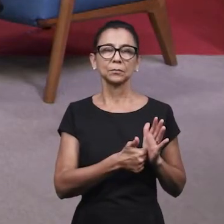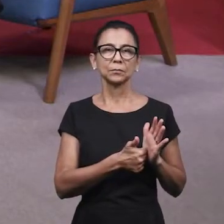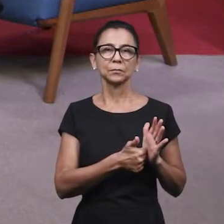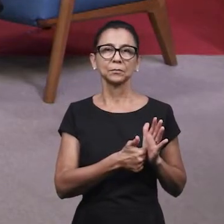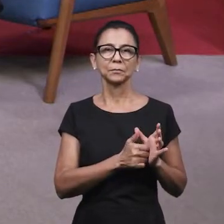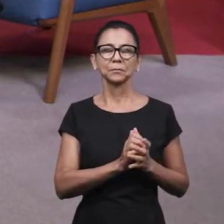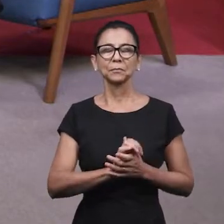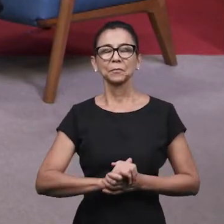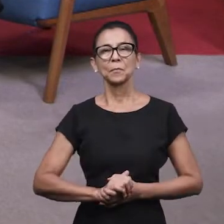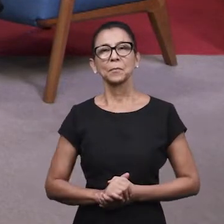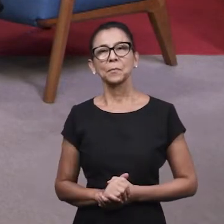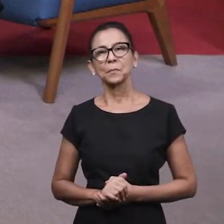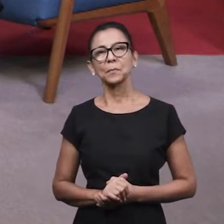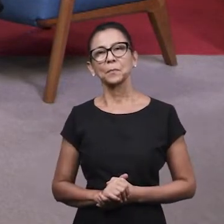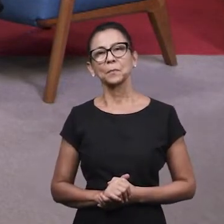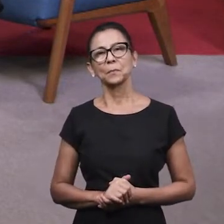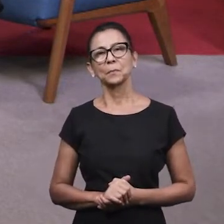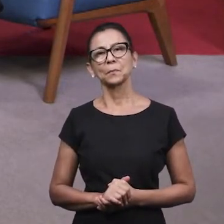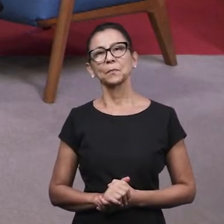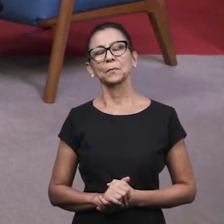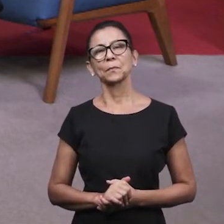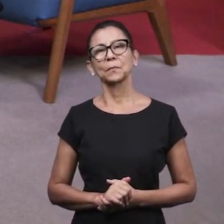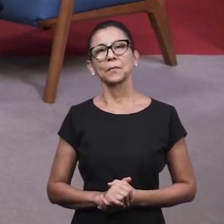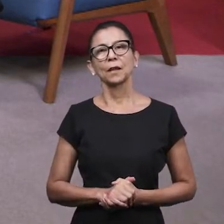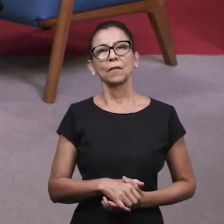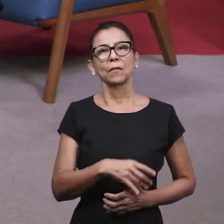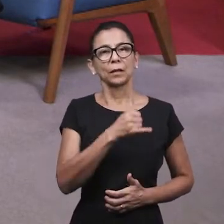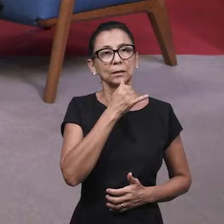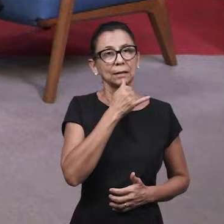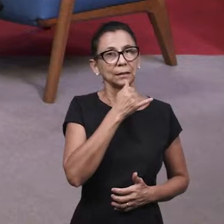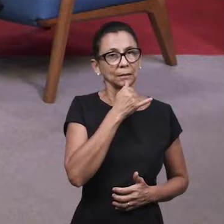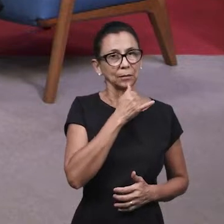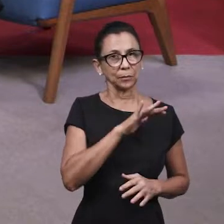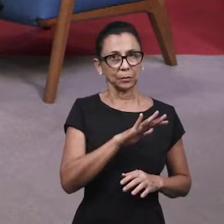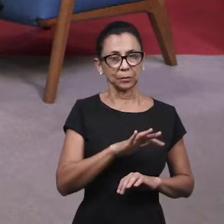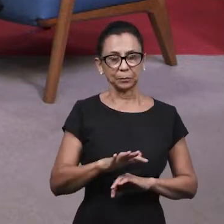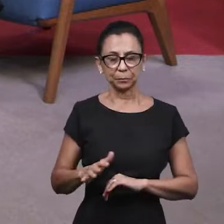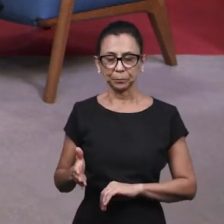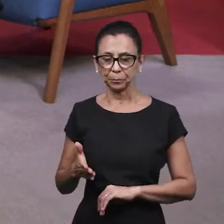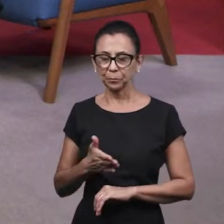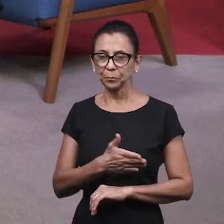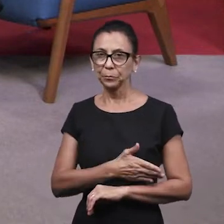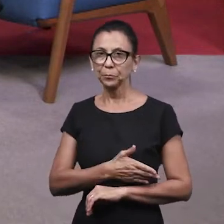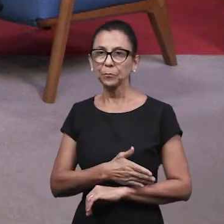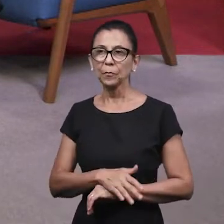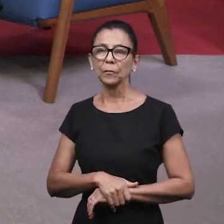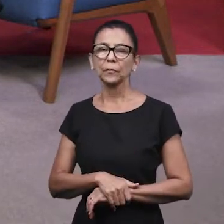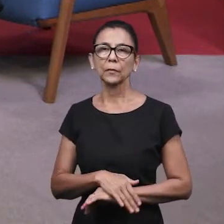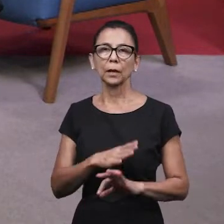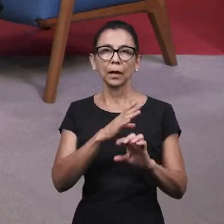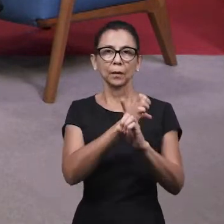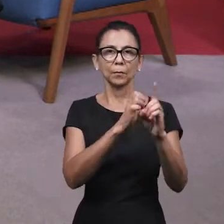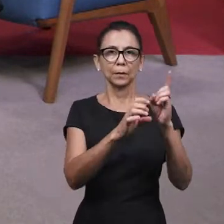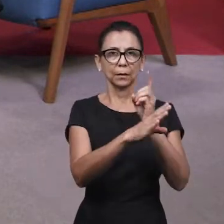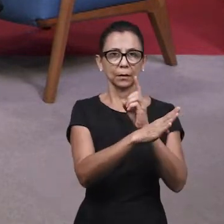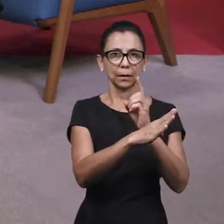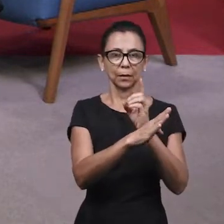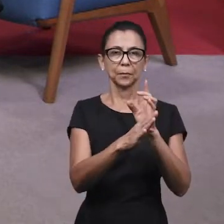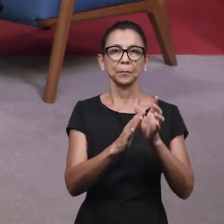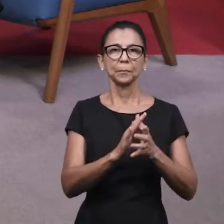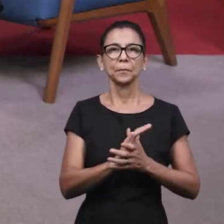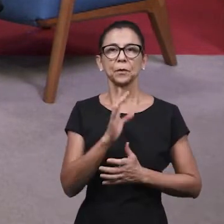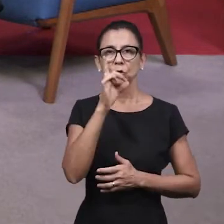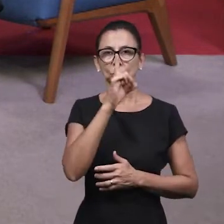Sergio, est-ce que tu pourrais citer quelques-uns? Un que nous avons vu dans l'école biblique du dimanche